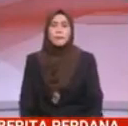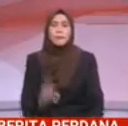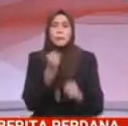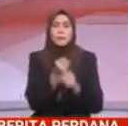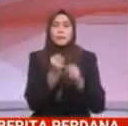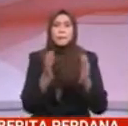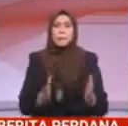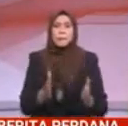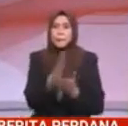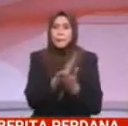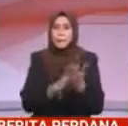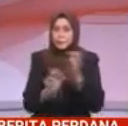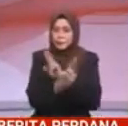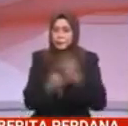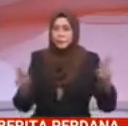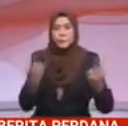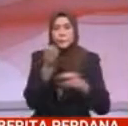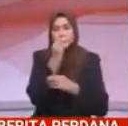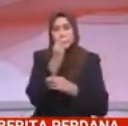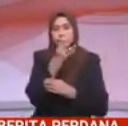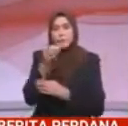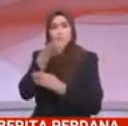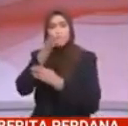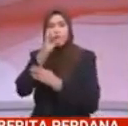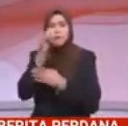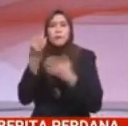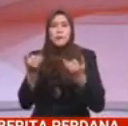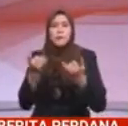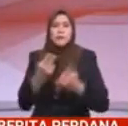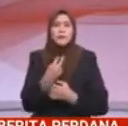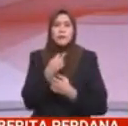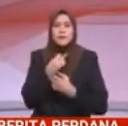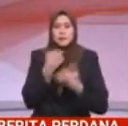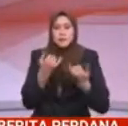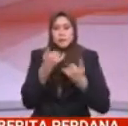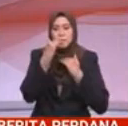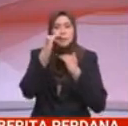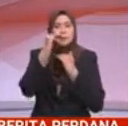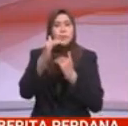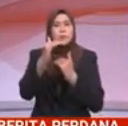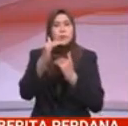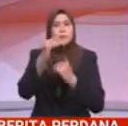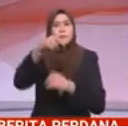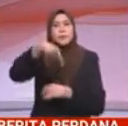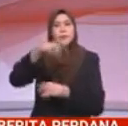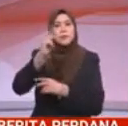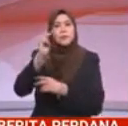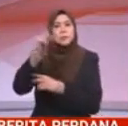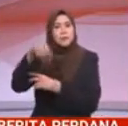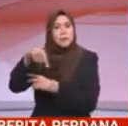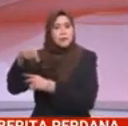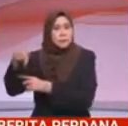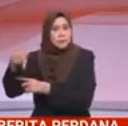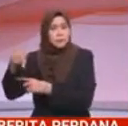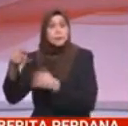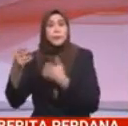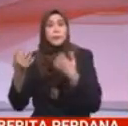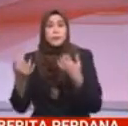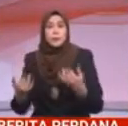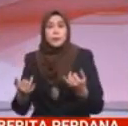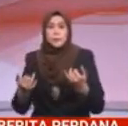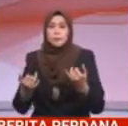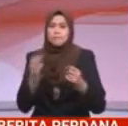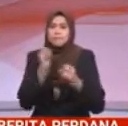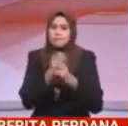Pekerja sektor penyediaan makanan serta minuman antara yang terjejas ketika tempoh pelaksanaan Perintah Kawalan Pergerakan PKP